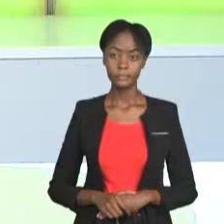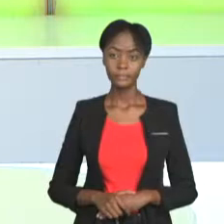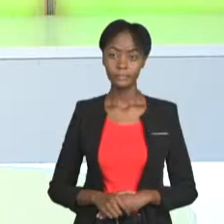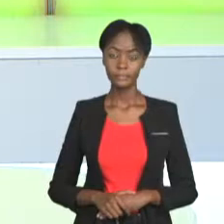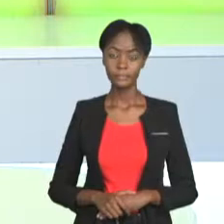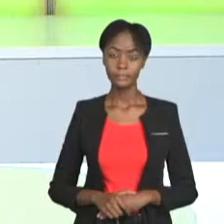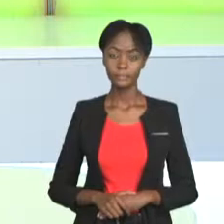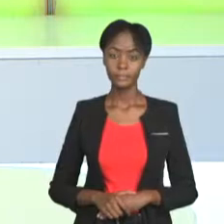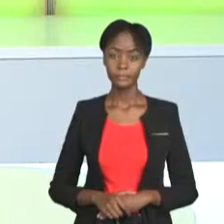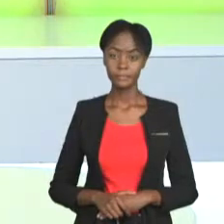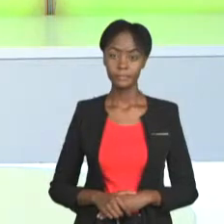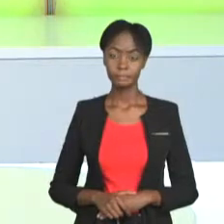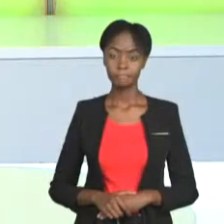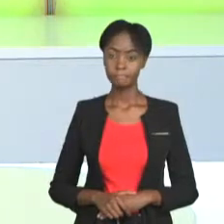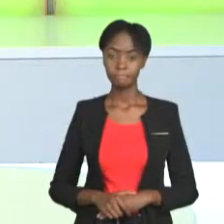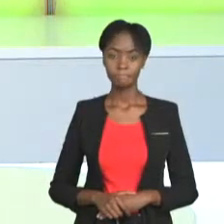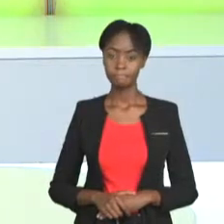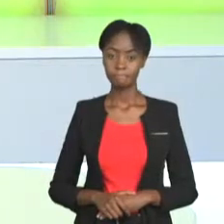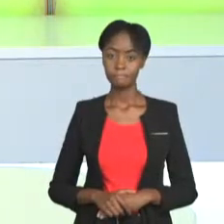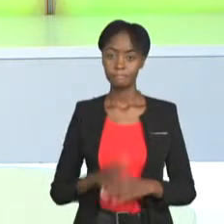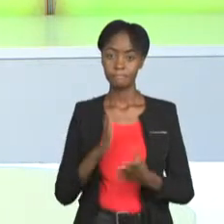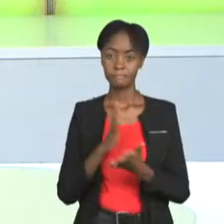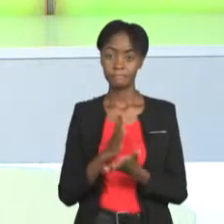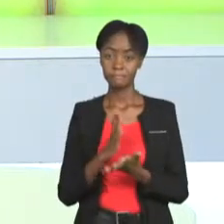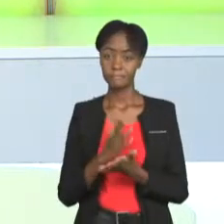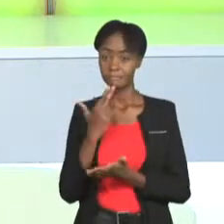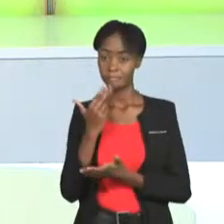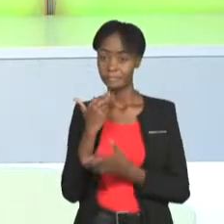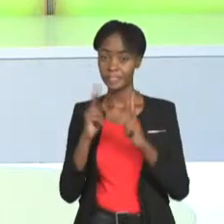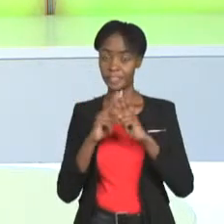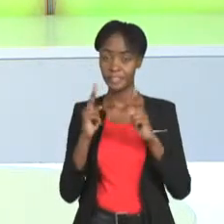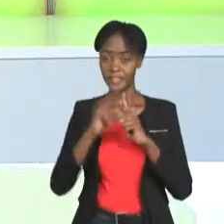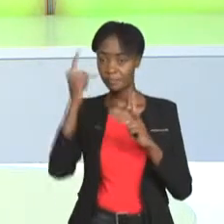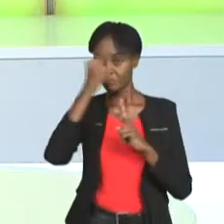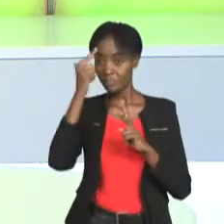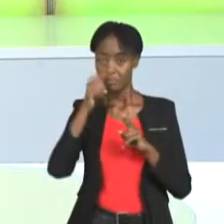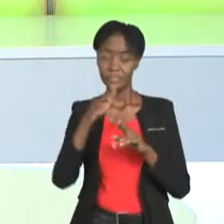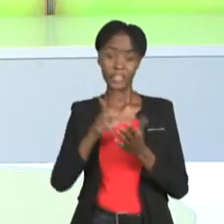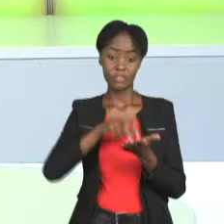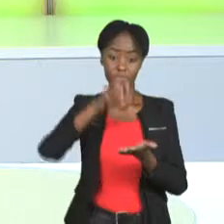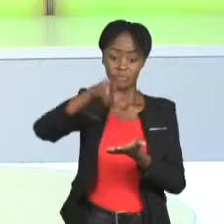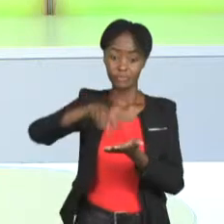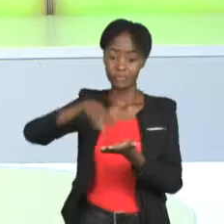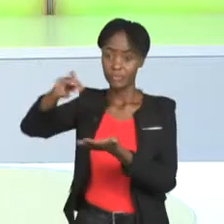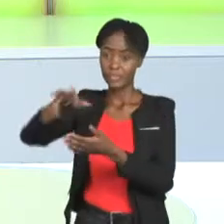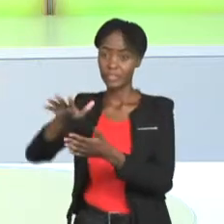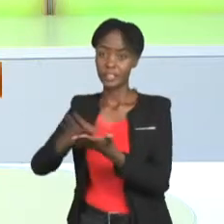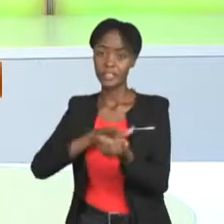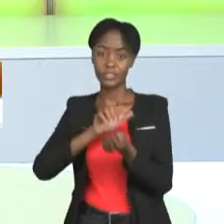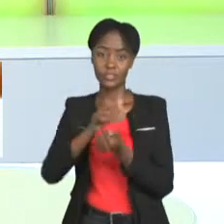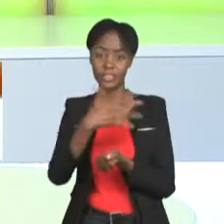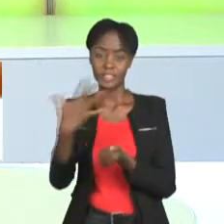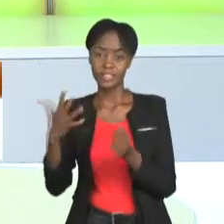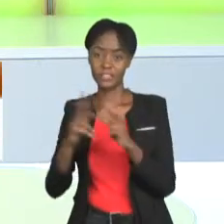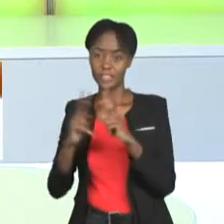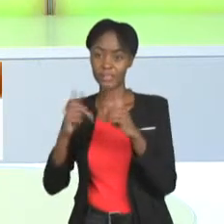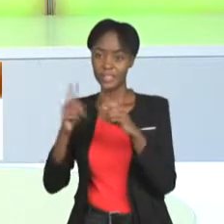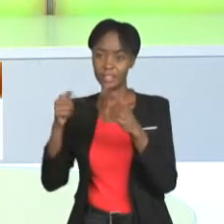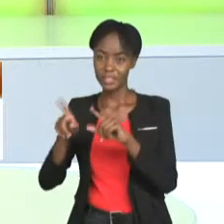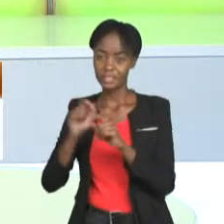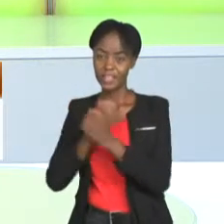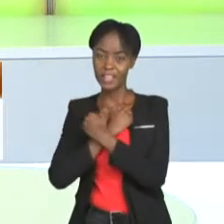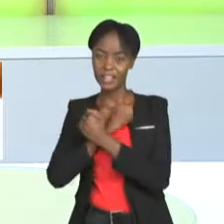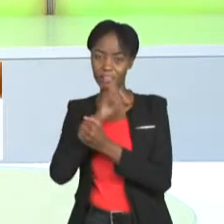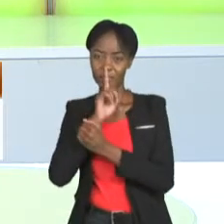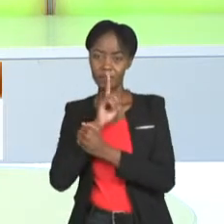Na mtazamaji, nafikiri ni kinaya kikubwa mno kwamba licha ya uharibifu mkubwa walionao nzige hawa wanapenda utulivu. Kwa hivyo ukiwa